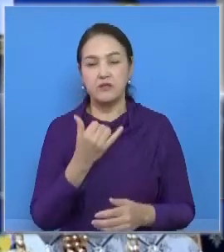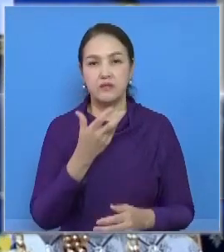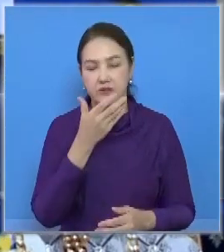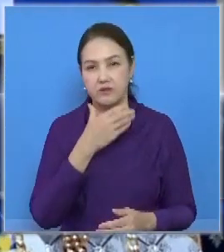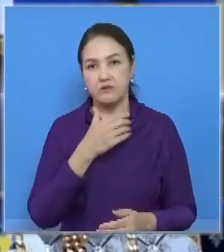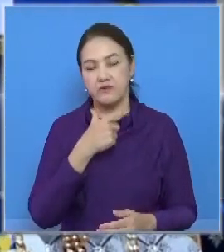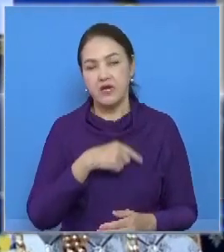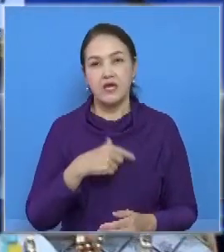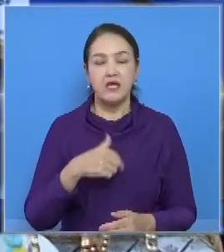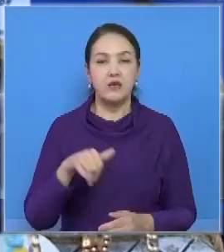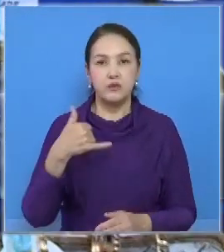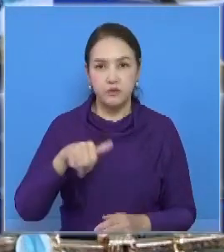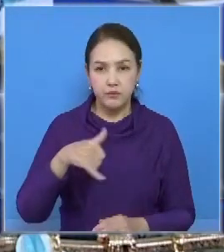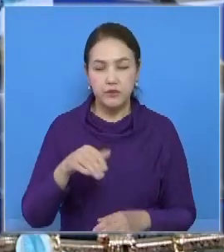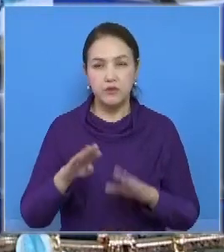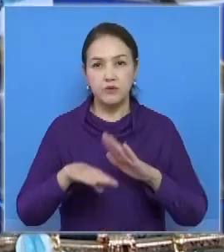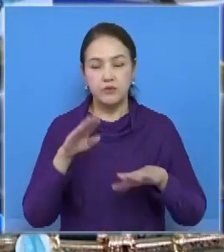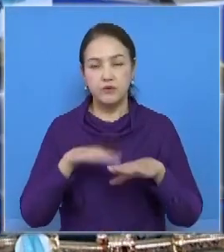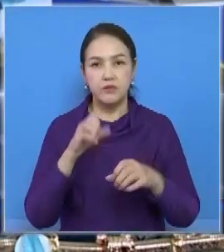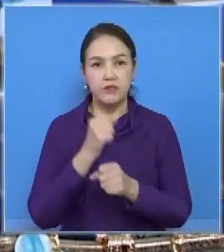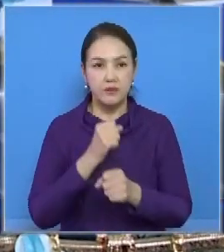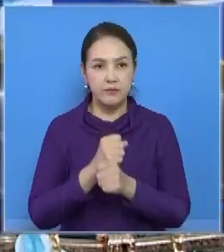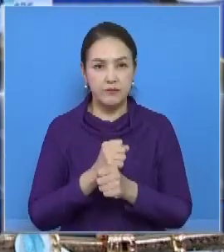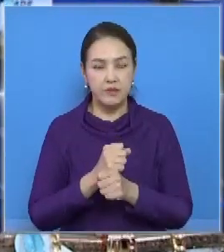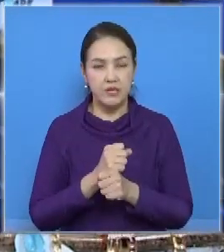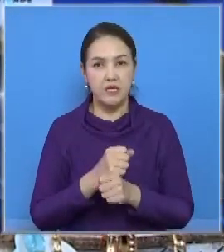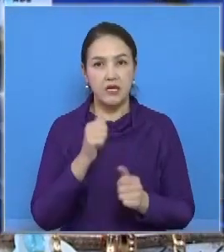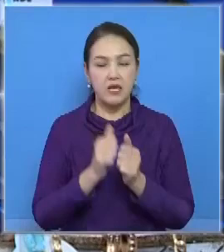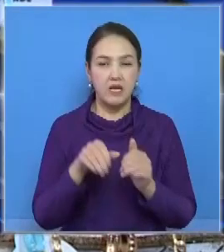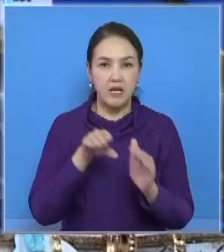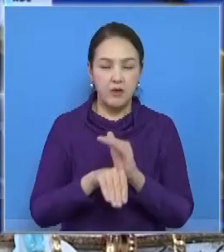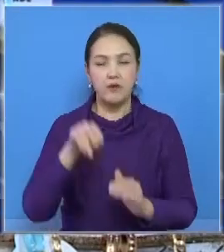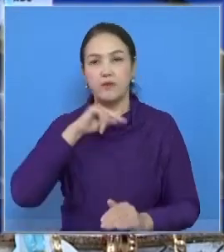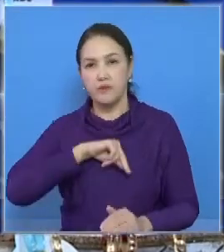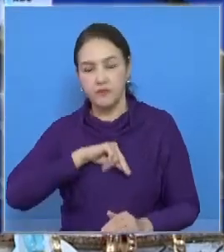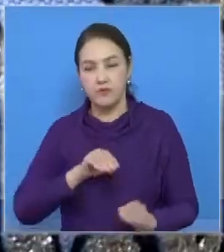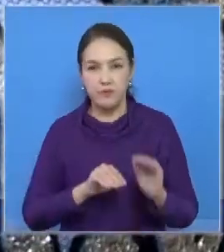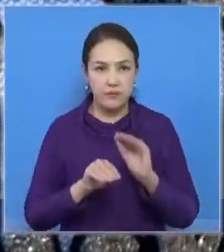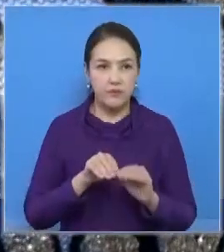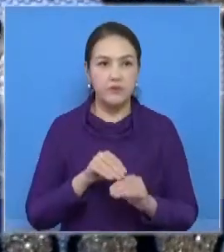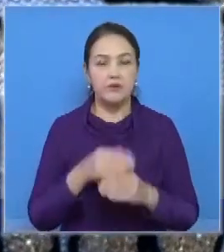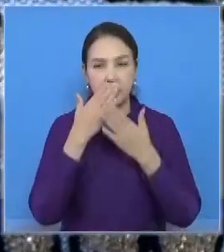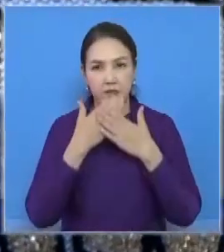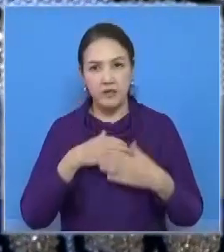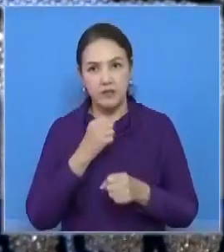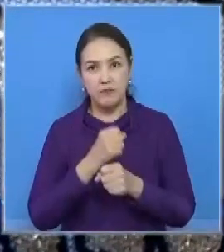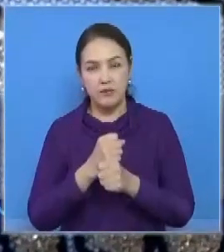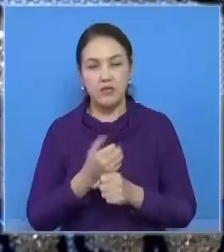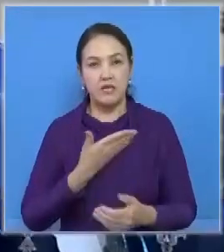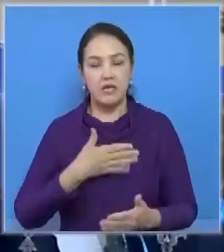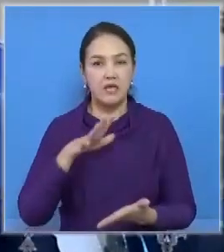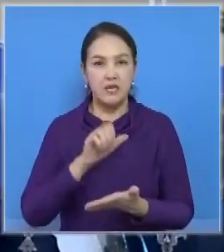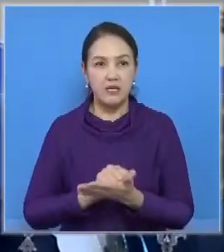сумочек ручной работы. Вот, в каждую сумочку вложена душа, сделана с любовью. Я уже